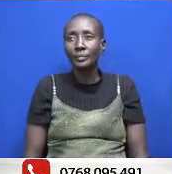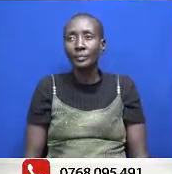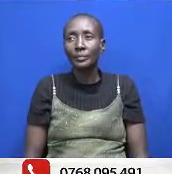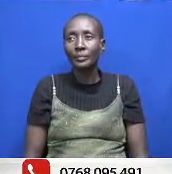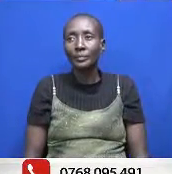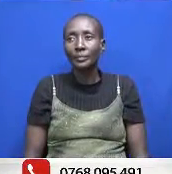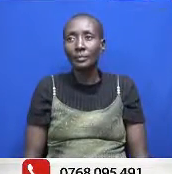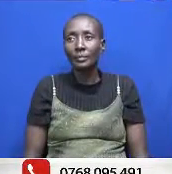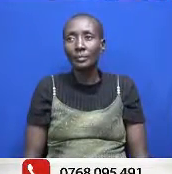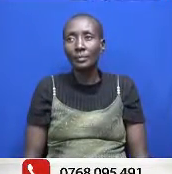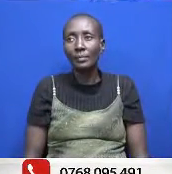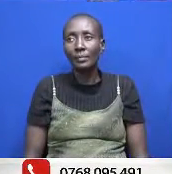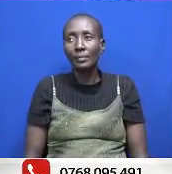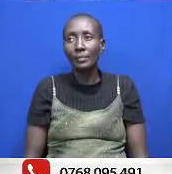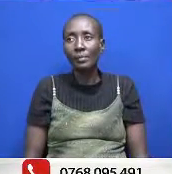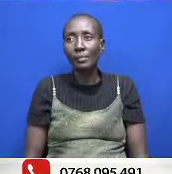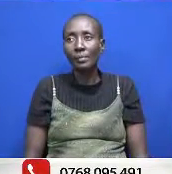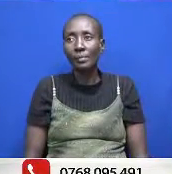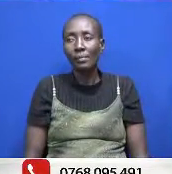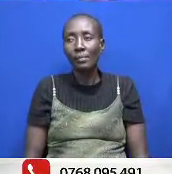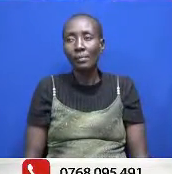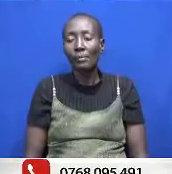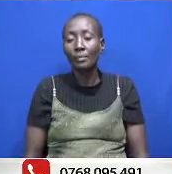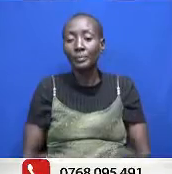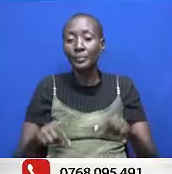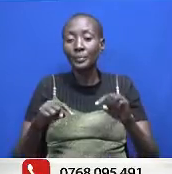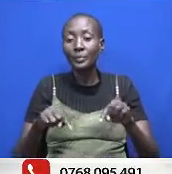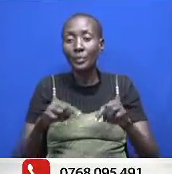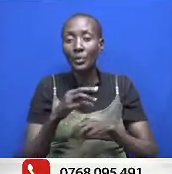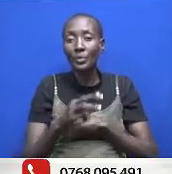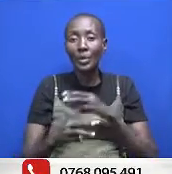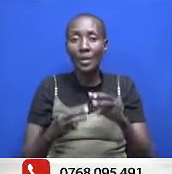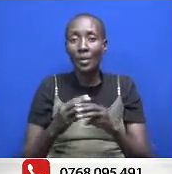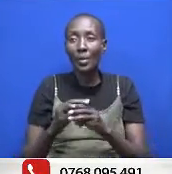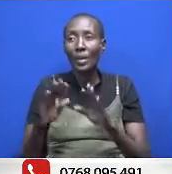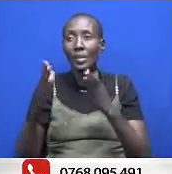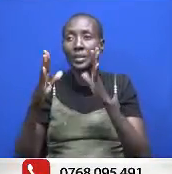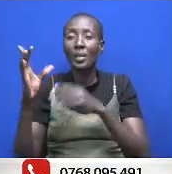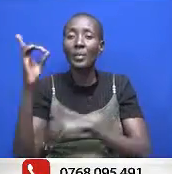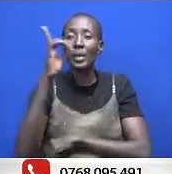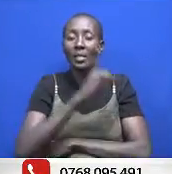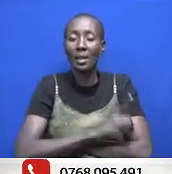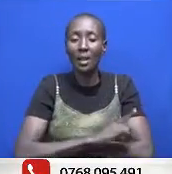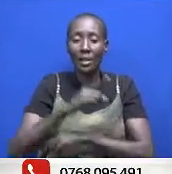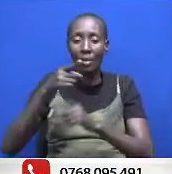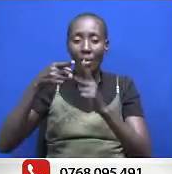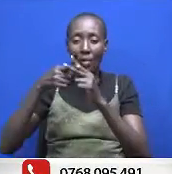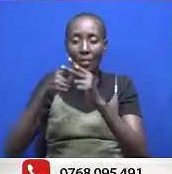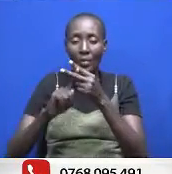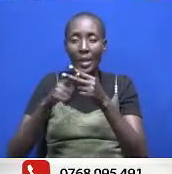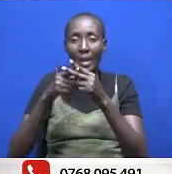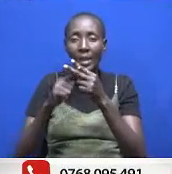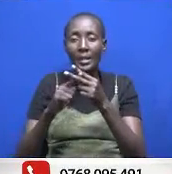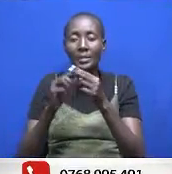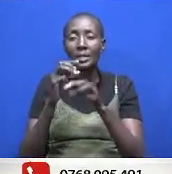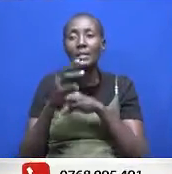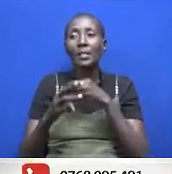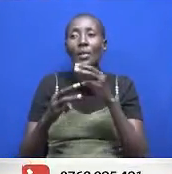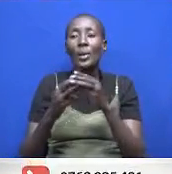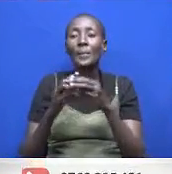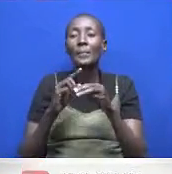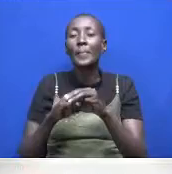wa maisha bora. Hii leo ulimwengu umeadhimisha siku ya viwango ulimwenguni. Katika maadhimisho hayo